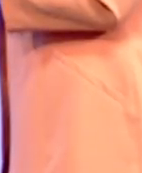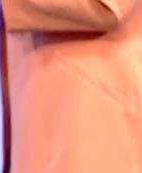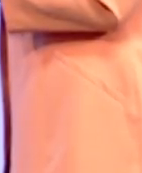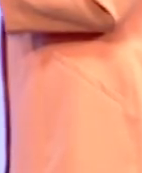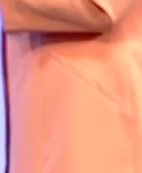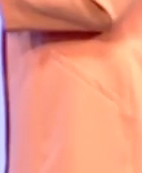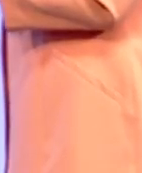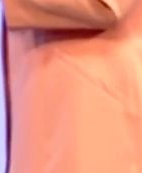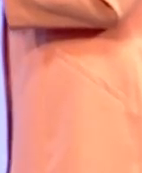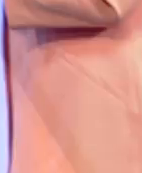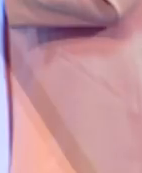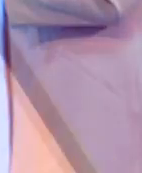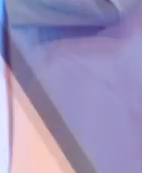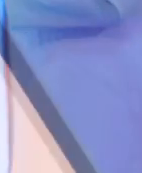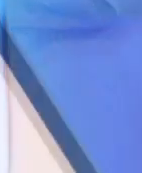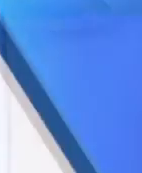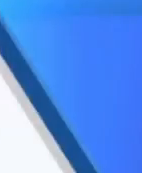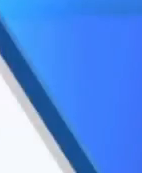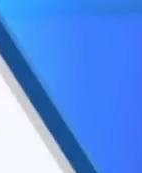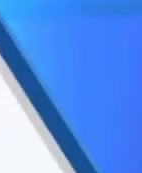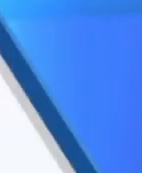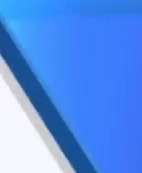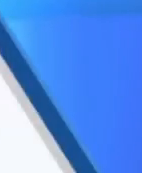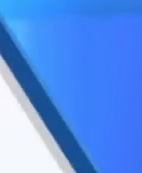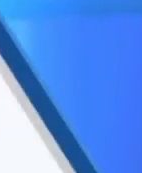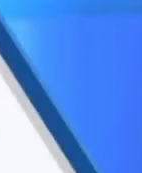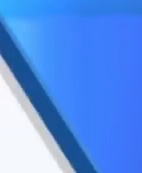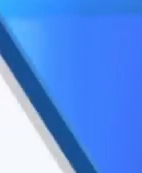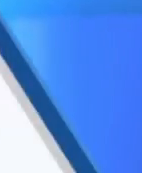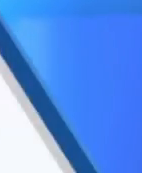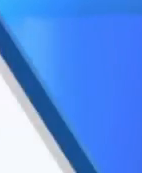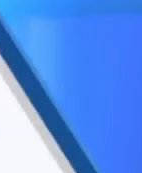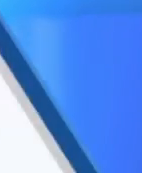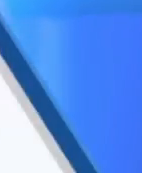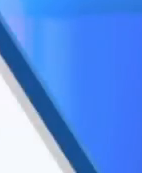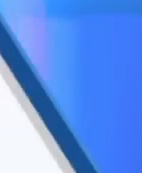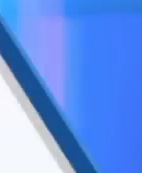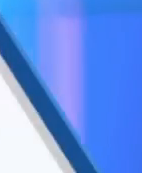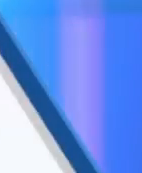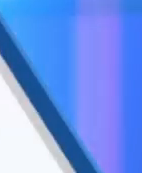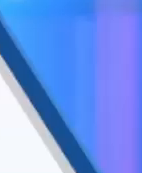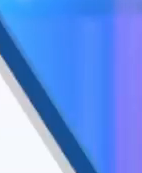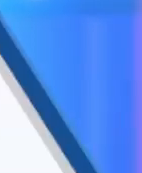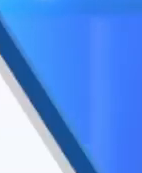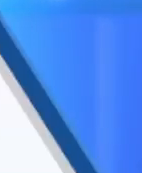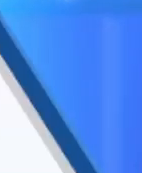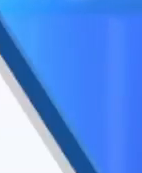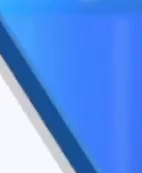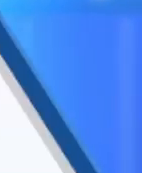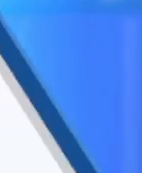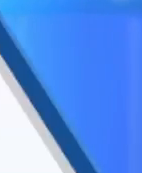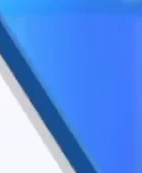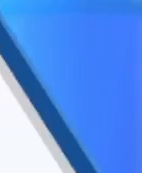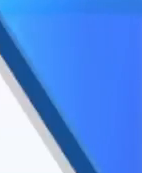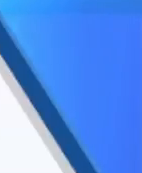mirasire y'izuba. Hanyuma Musengimana Mukamusoni, Mukamusoni Jean we yagize ati biragoye